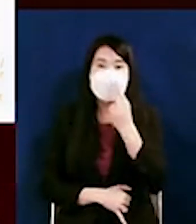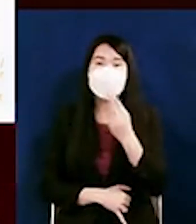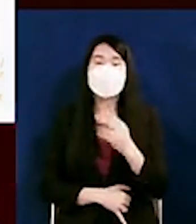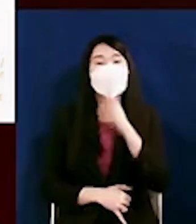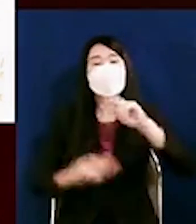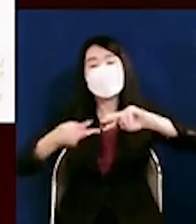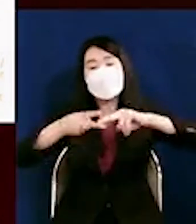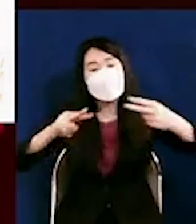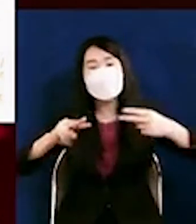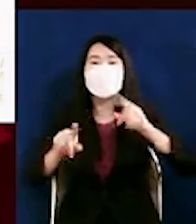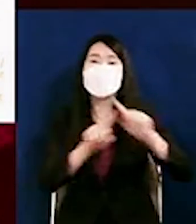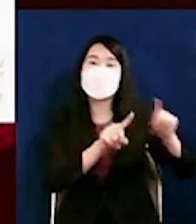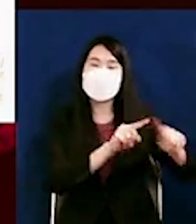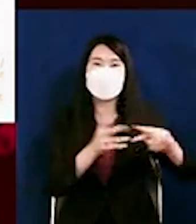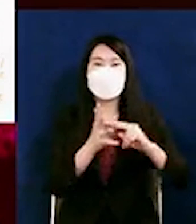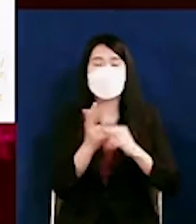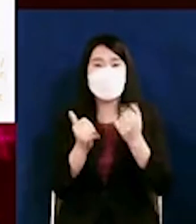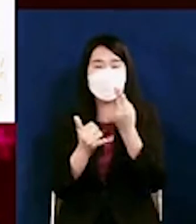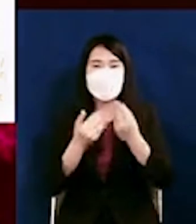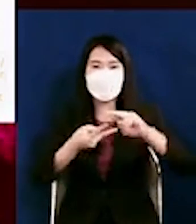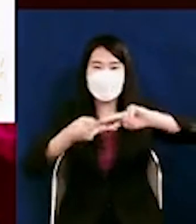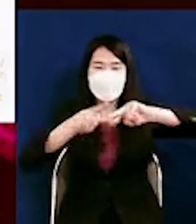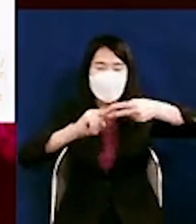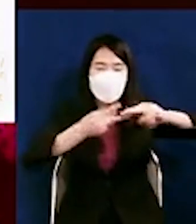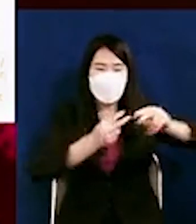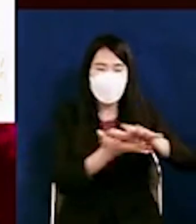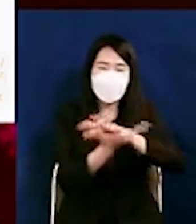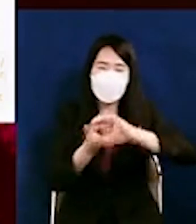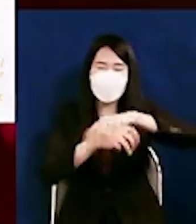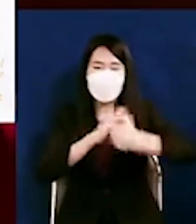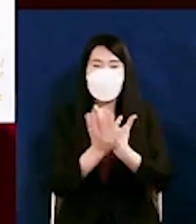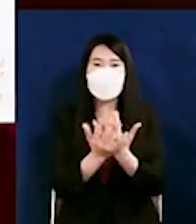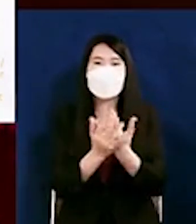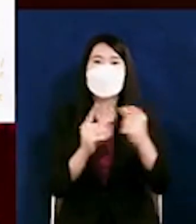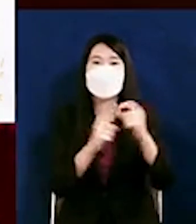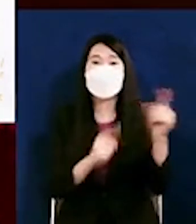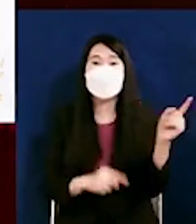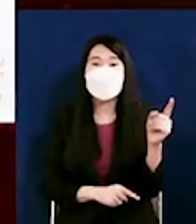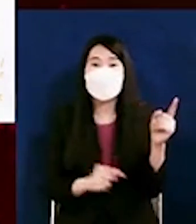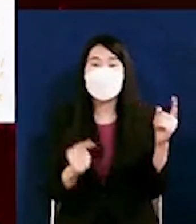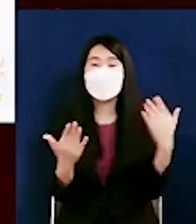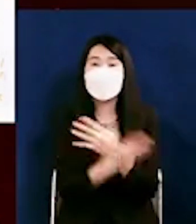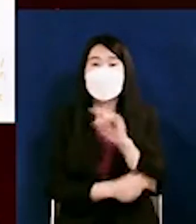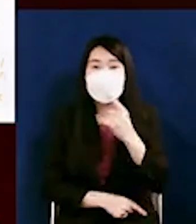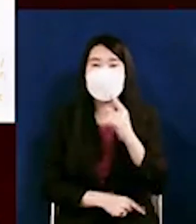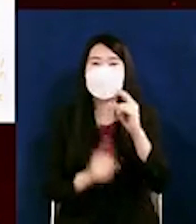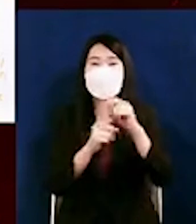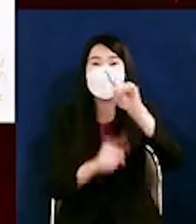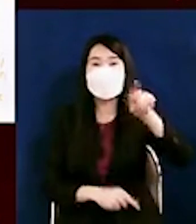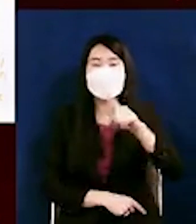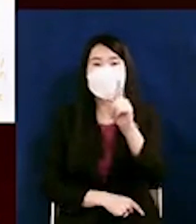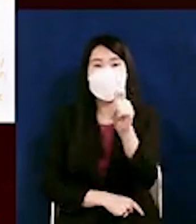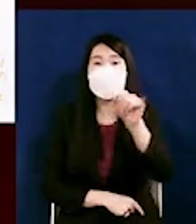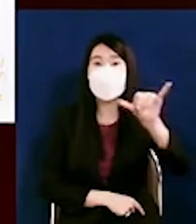หลังจากจุด2แล้วมีการกลายพันธุ์ไปเนี่ยเขาก็จะเปลี่ยนเป็น AY นะครับเราเรียกว่าเป็น AY ขณะ